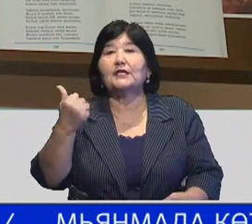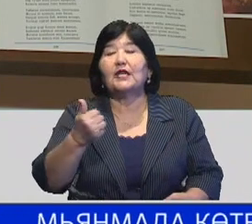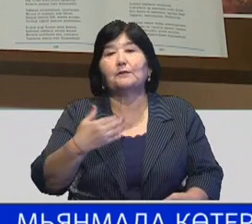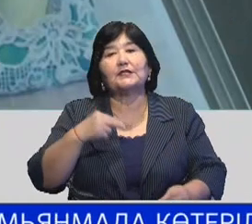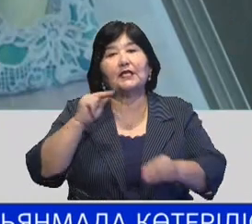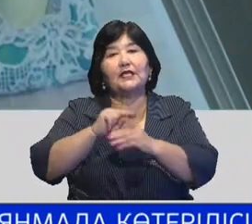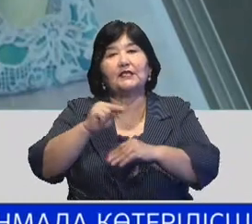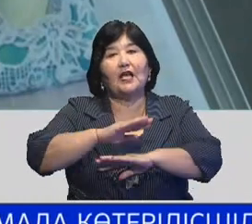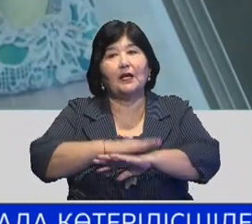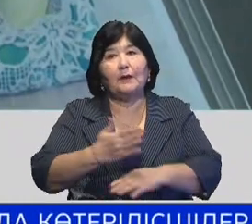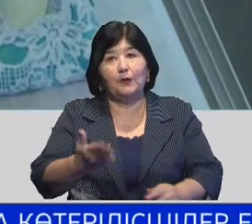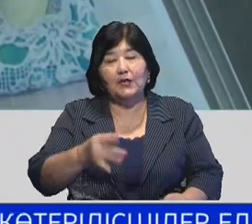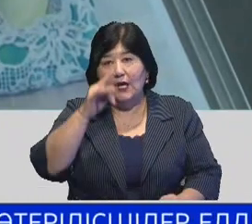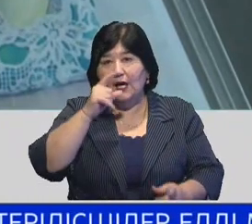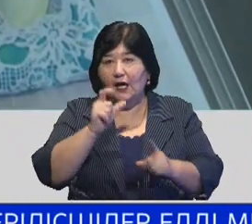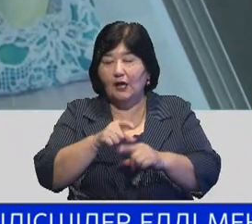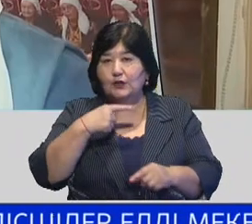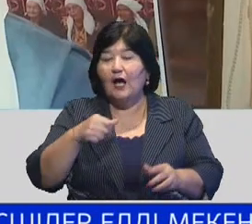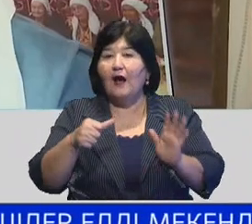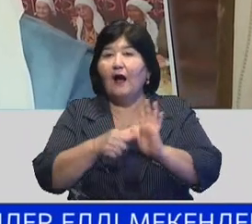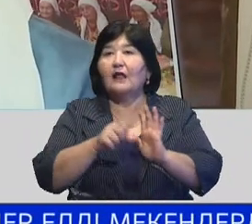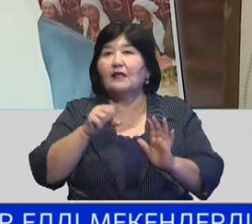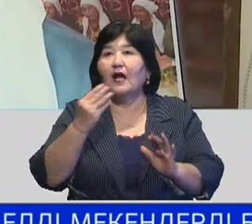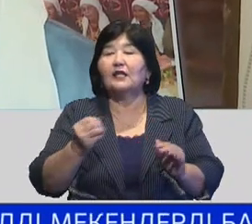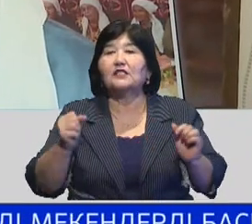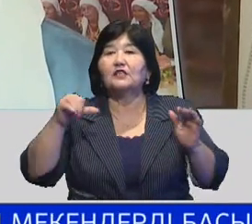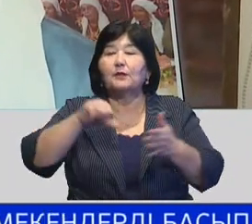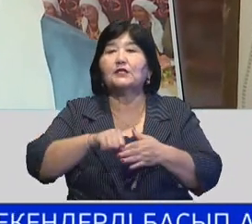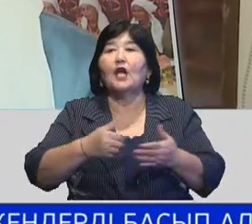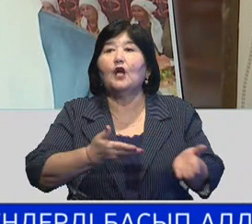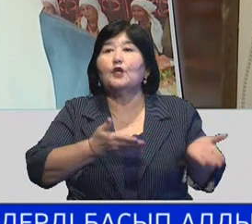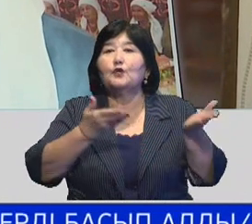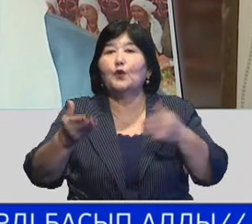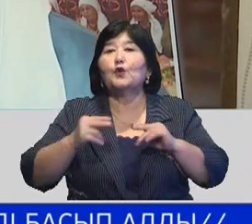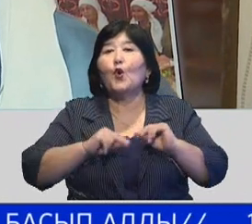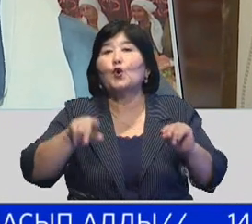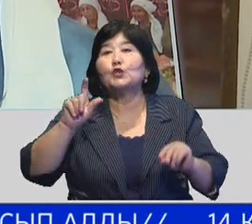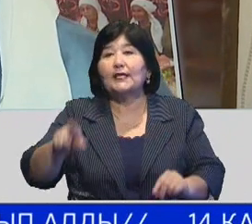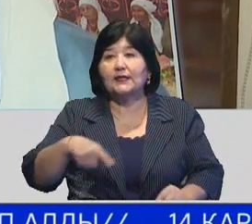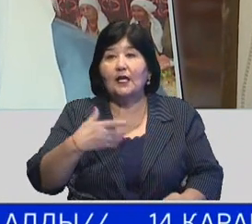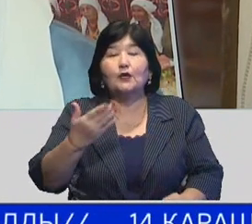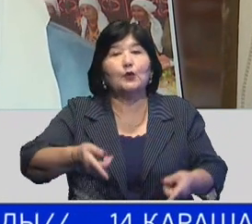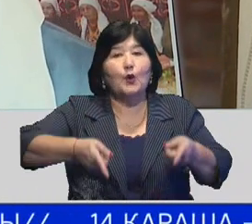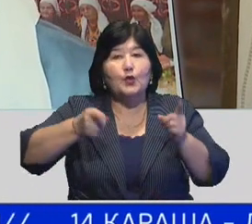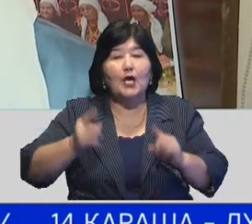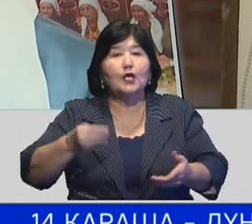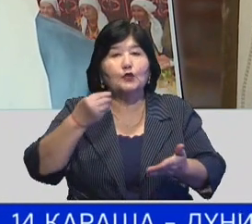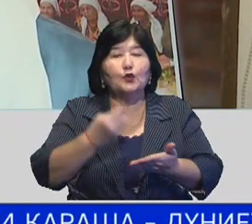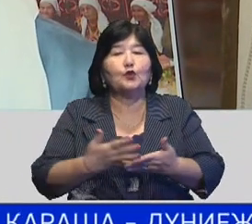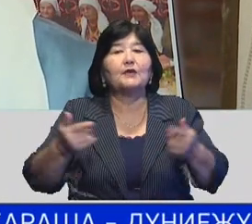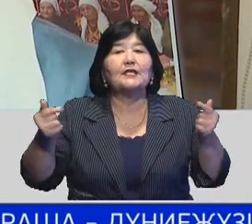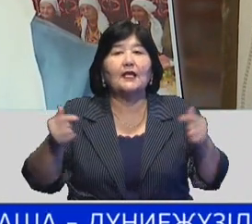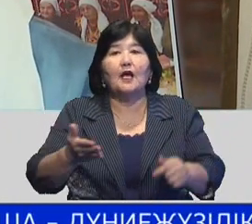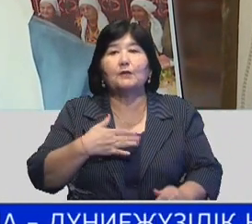сабақ өтетін. Қазақта сөз бар, алталаштың басы қосылса төр ұстаздық деген. Міне сондай нағыз құрметке лайықты